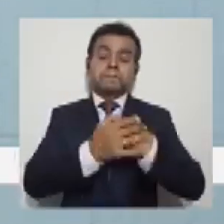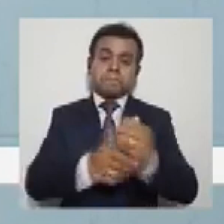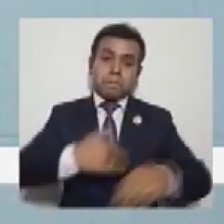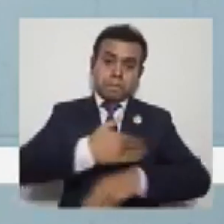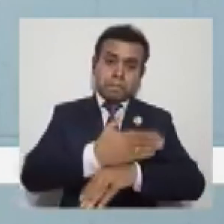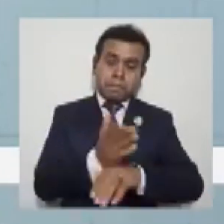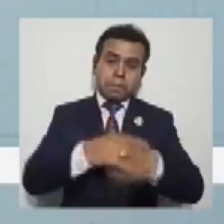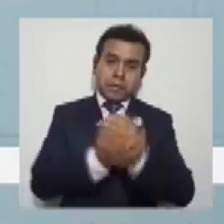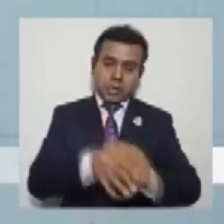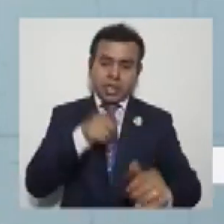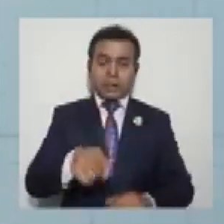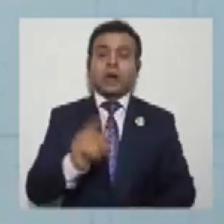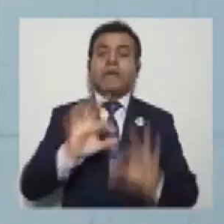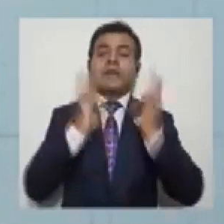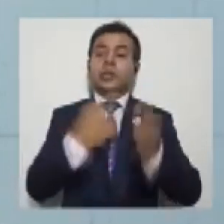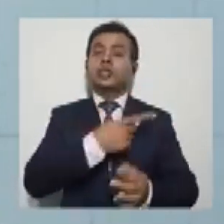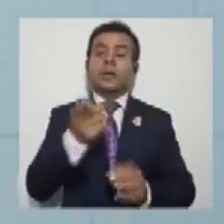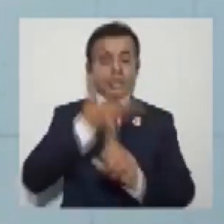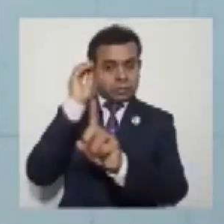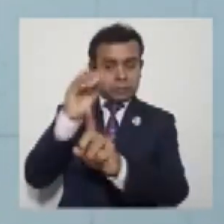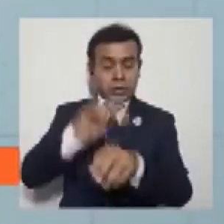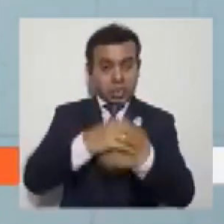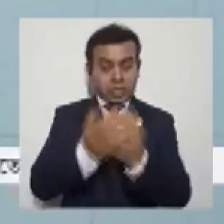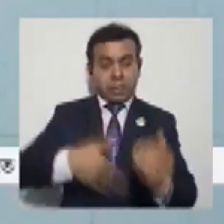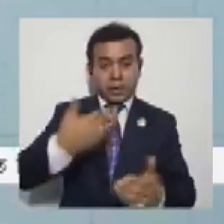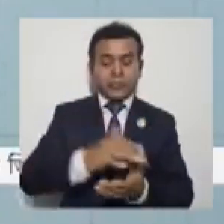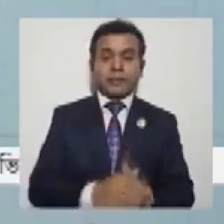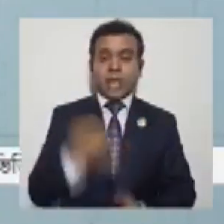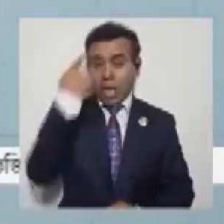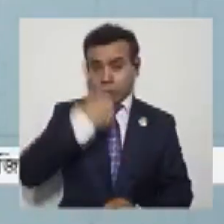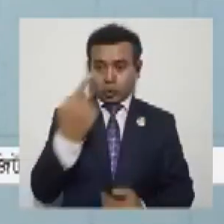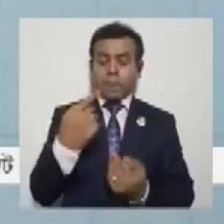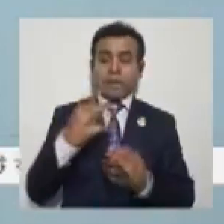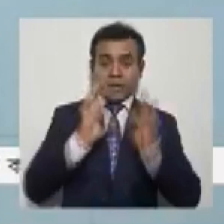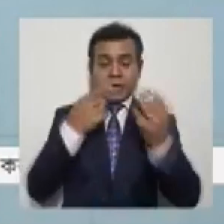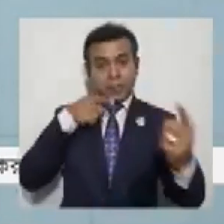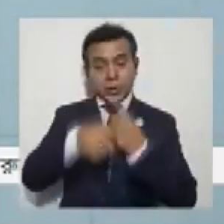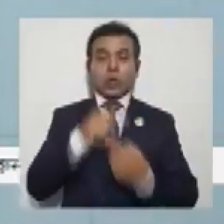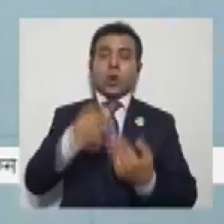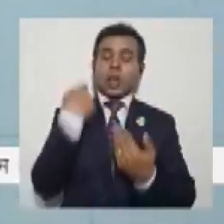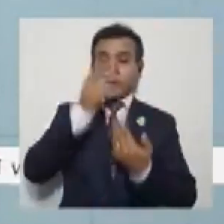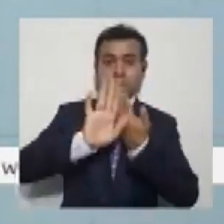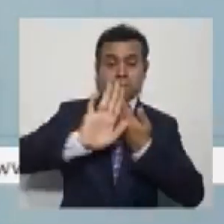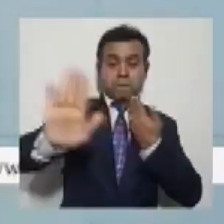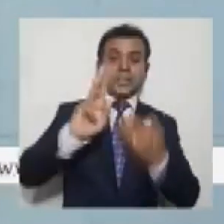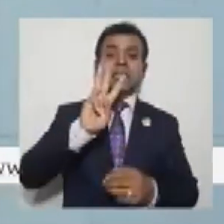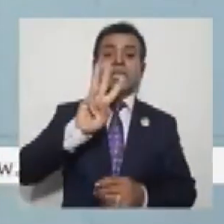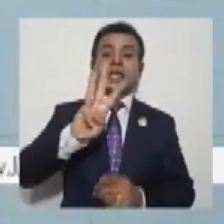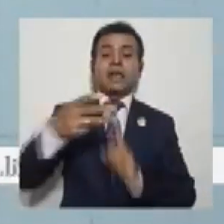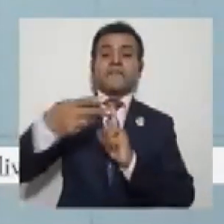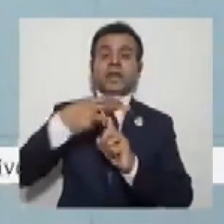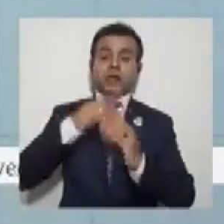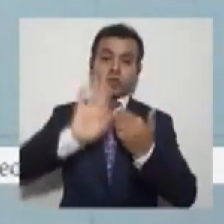মাস্ক ব্যবহার করুন এবং সর্দি কাশি হলে অবশ্যই মাস্ক ব্যবহার করতে হবে। ঘরে তৈরি 3 স্তর বিশিষ্ট মাস্ক